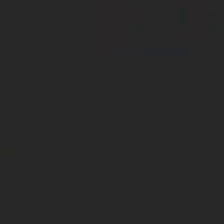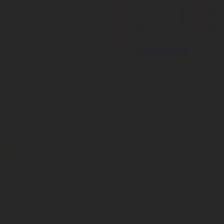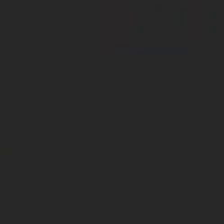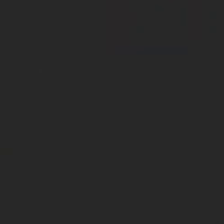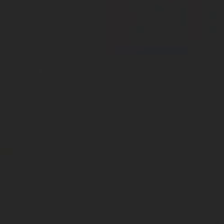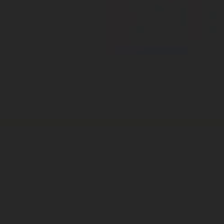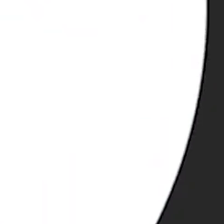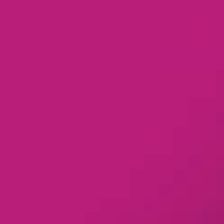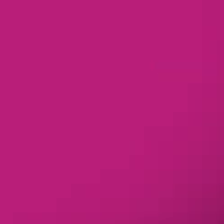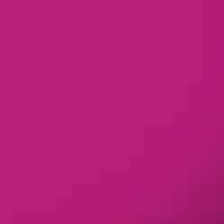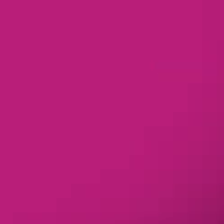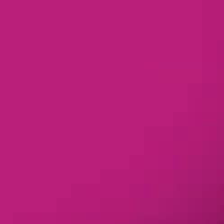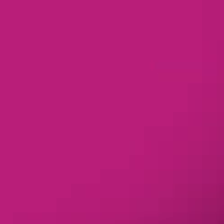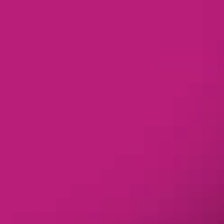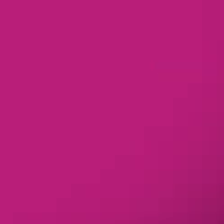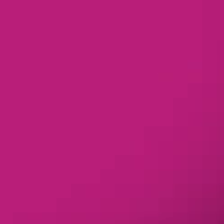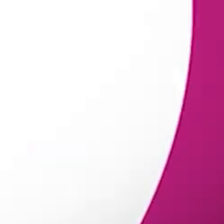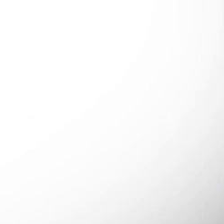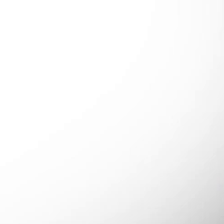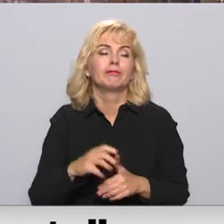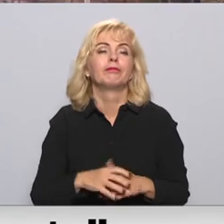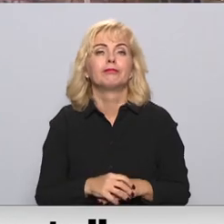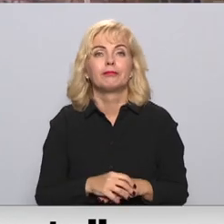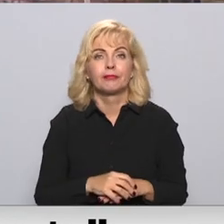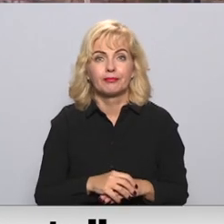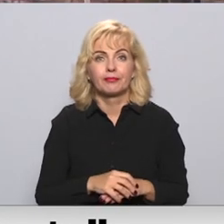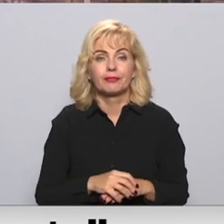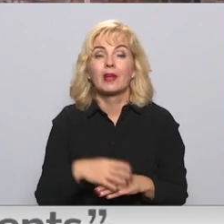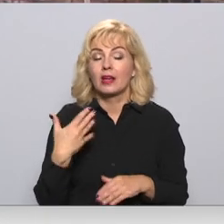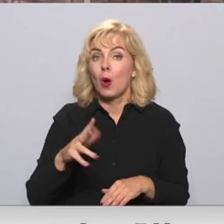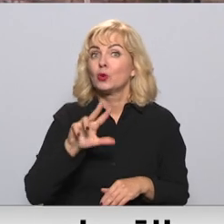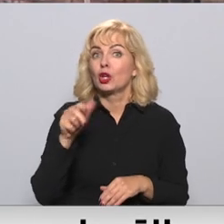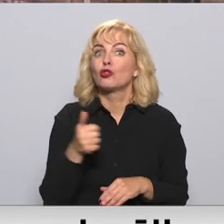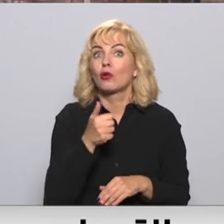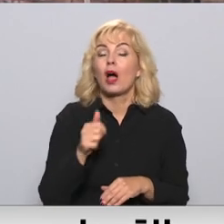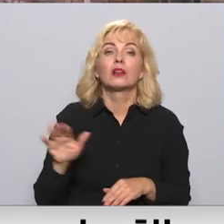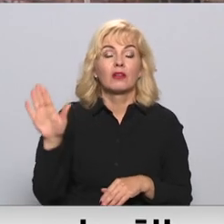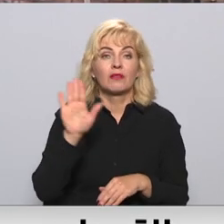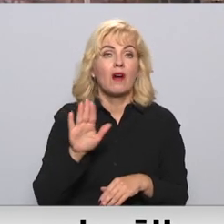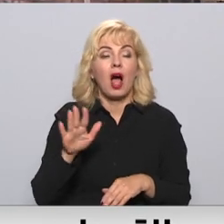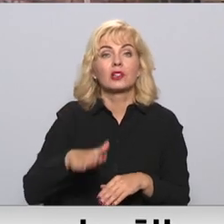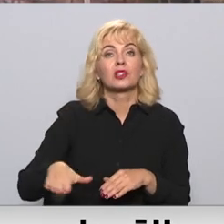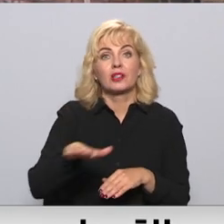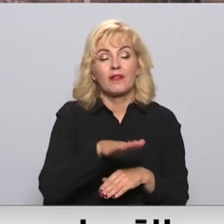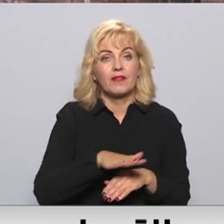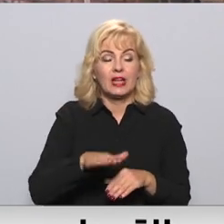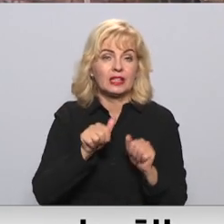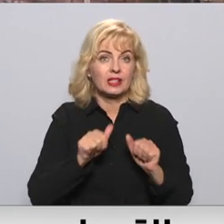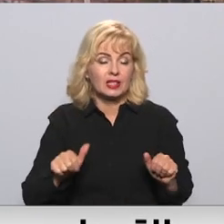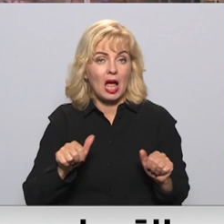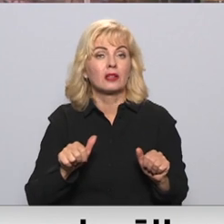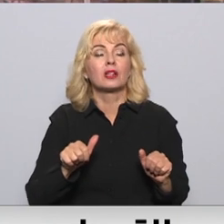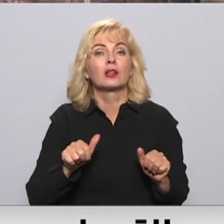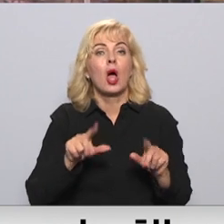Re, viss ēters ir te! Jau trešo gadu Valsts vides dienests kampaņā pārbauda uzņēmumus,